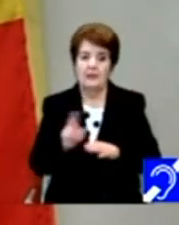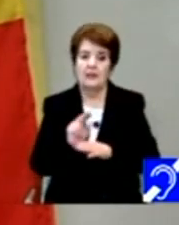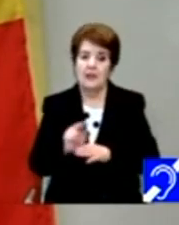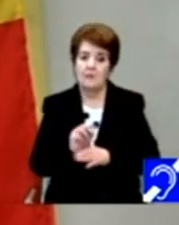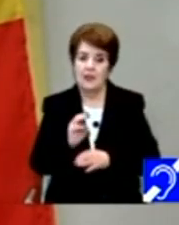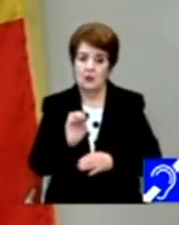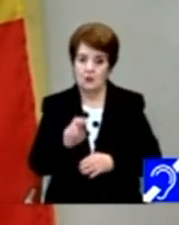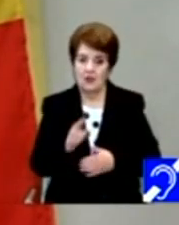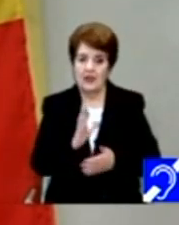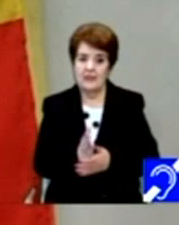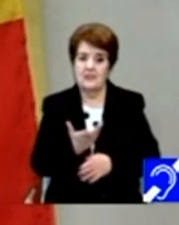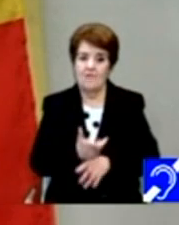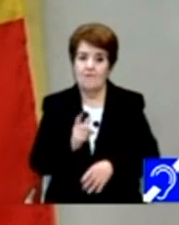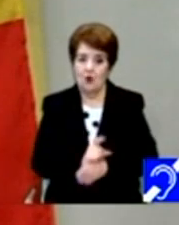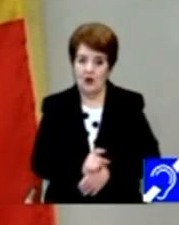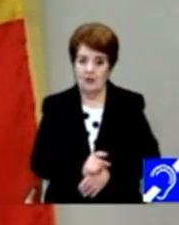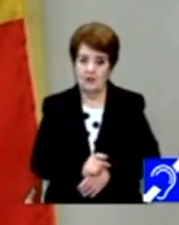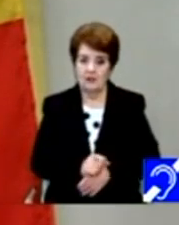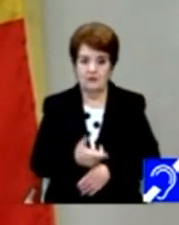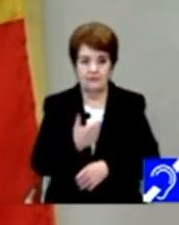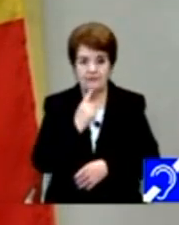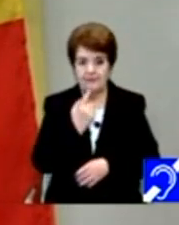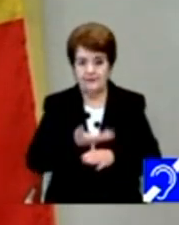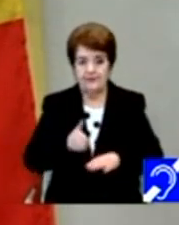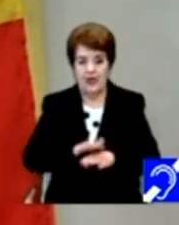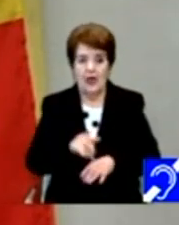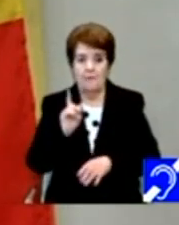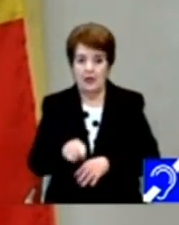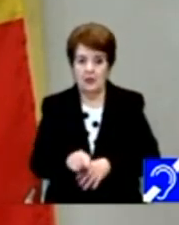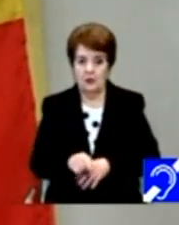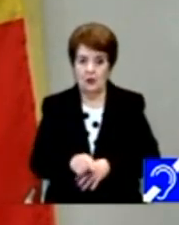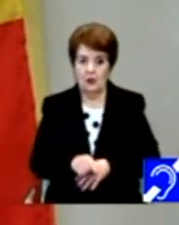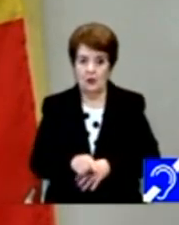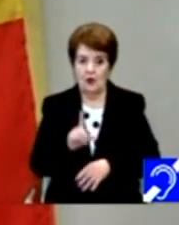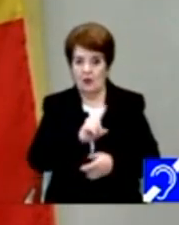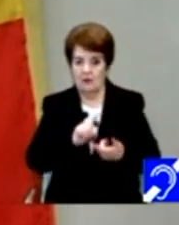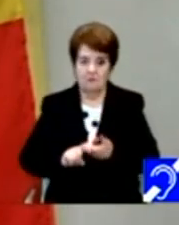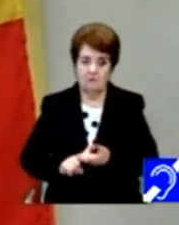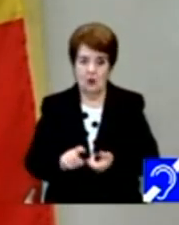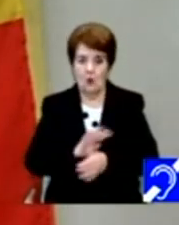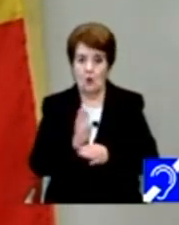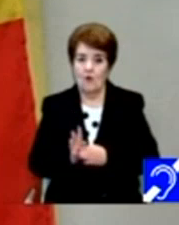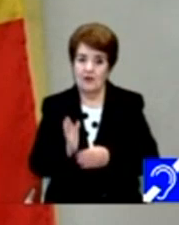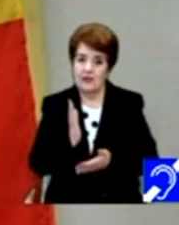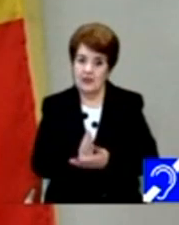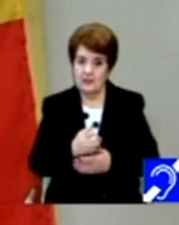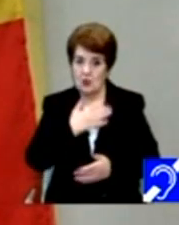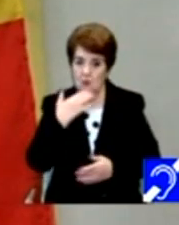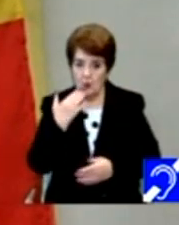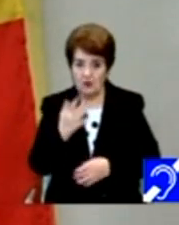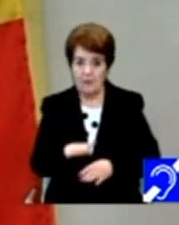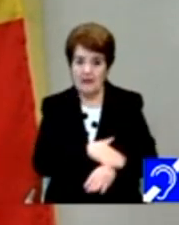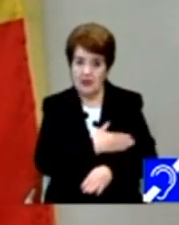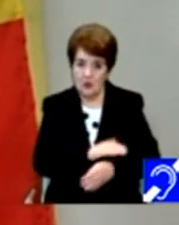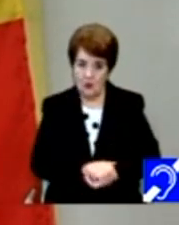tratamentul este foarte anevoios pentru cei care sunt infectați cu COVID, este mult mai